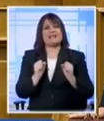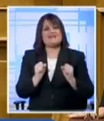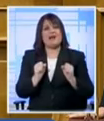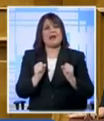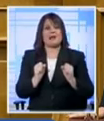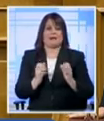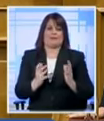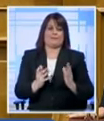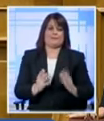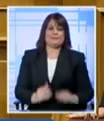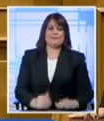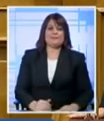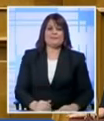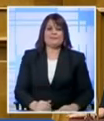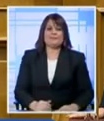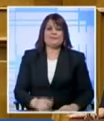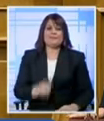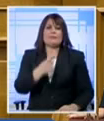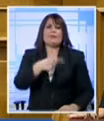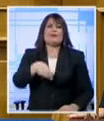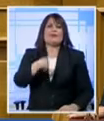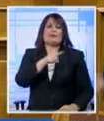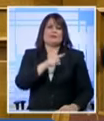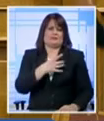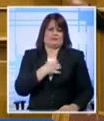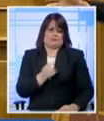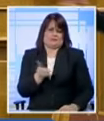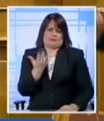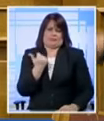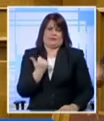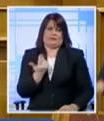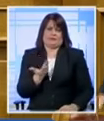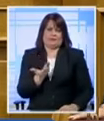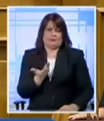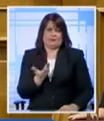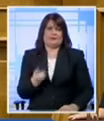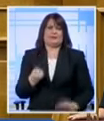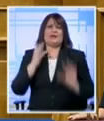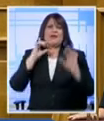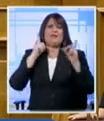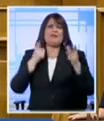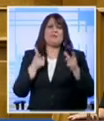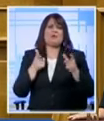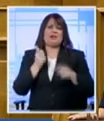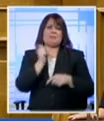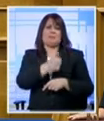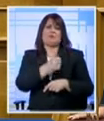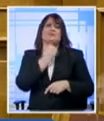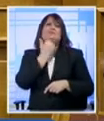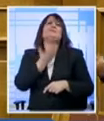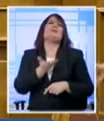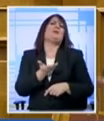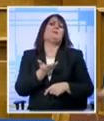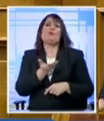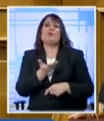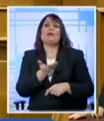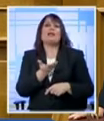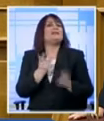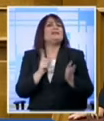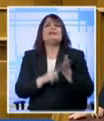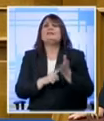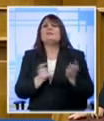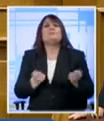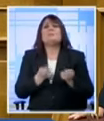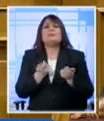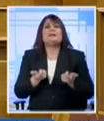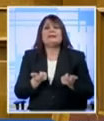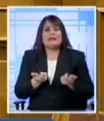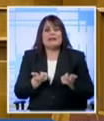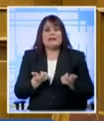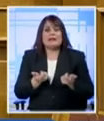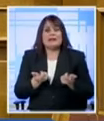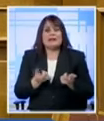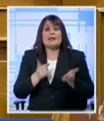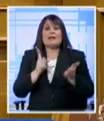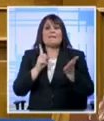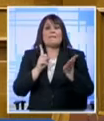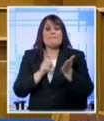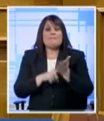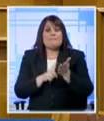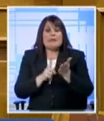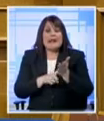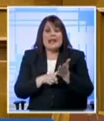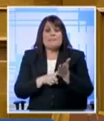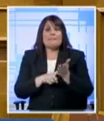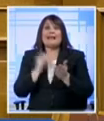Εσείς έχετε μηδενική αξιοπιστία. Η Νέα Δημοκρατία από μόνη της δεν μπορεί. Άρα τι πρέπει να γίνει? Πρέπει να γίνει